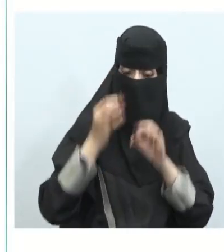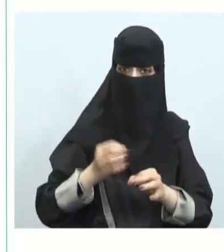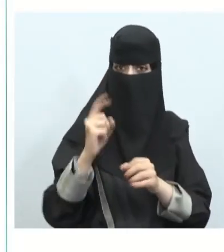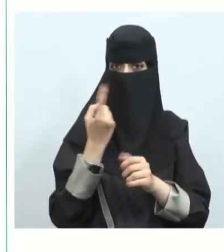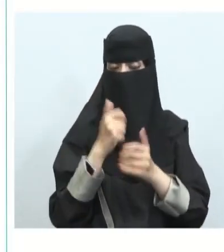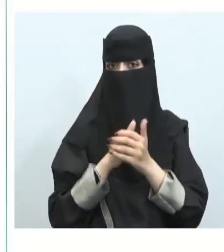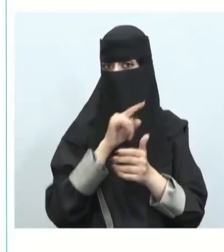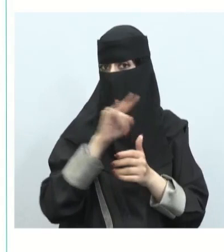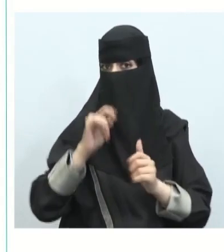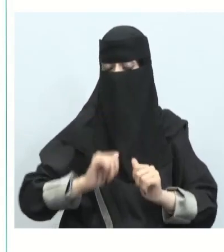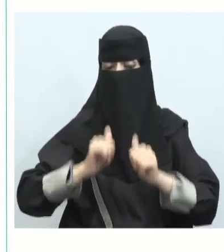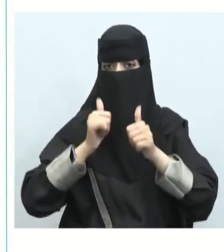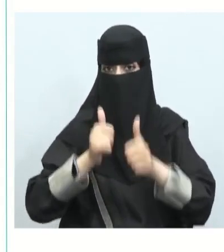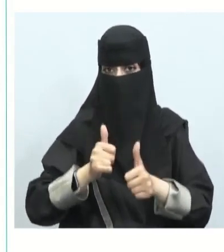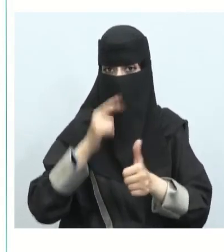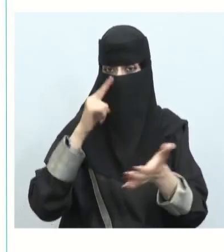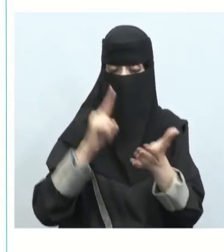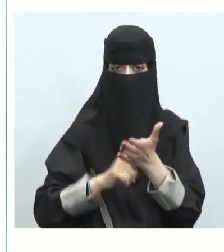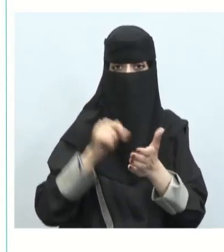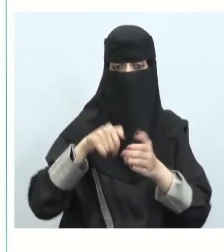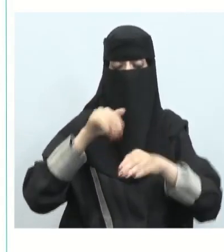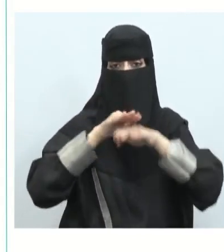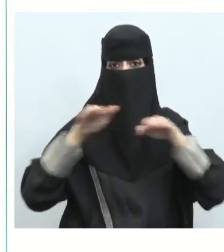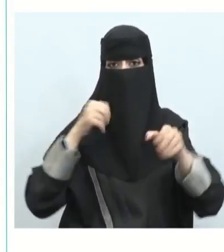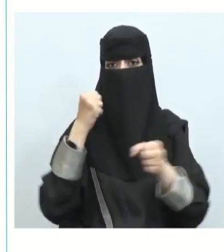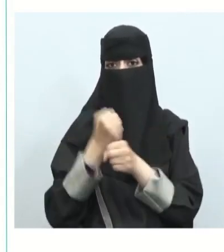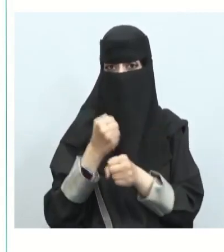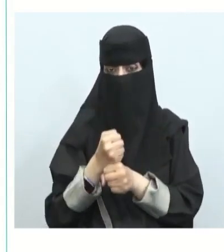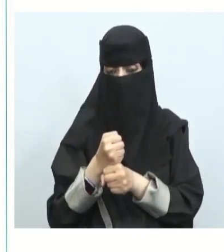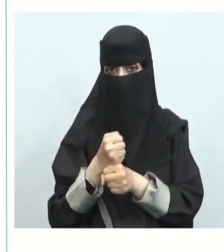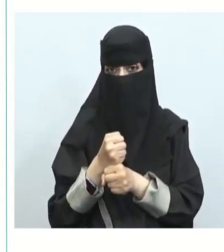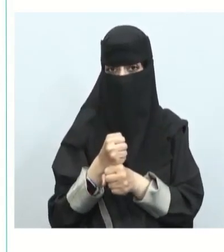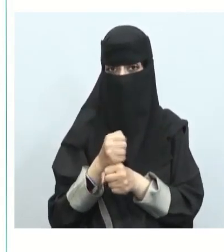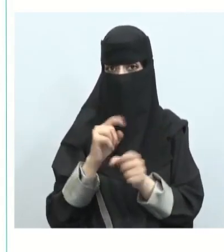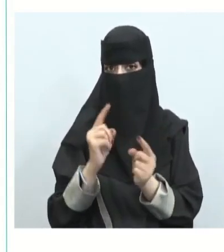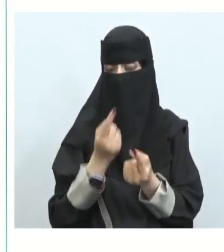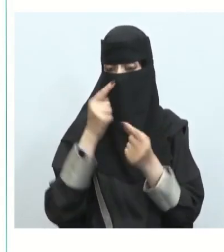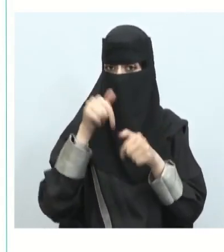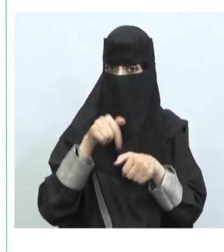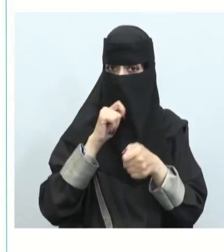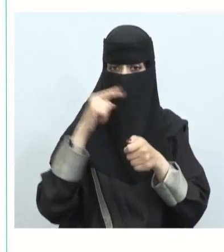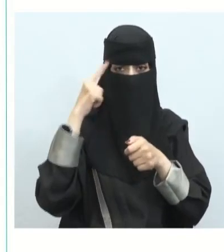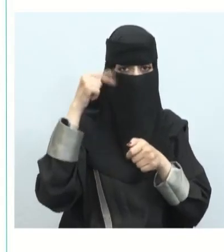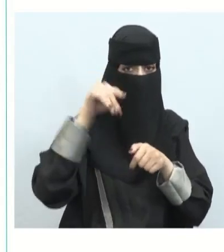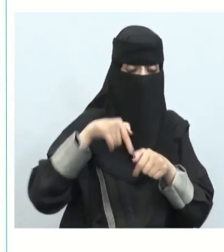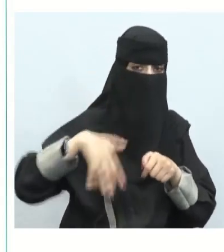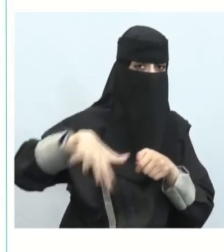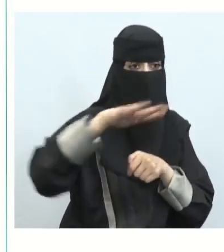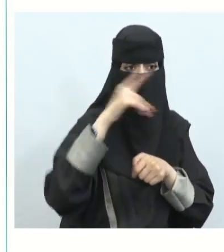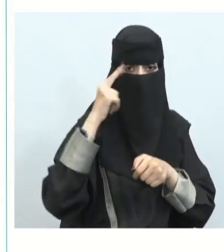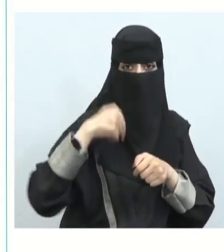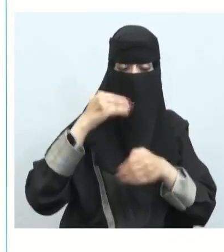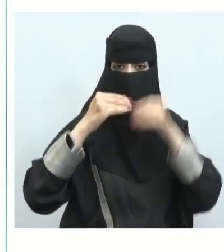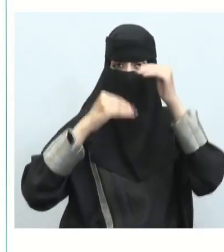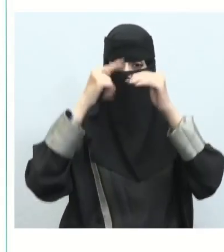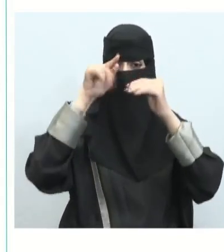العمل لا يمكن ان يكون هناك ثبات في العمل من الطبيع بيعي ومن المتعارف عليه ومن الابجديات